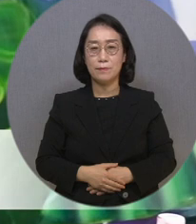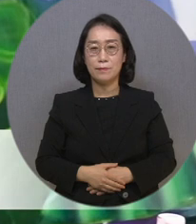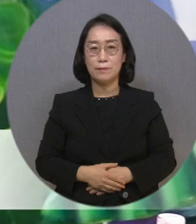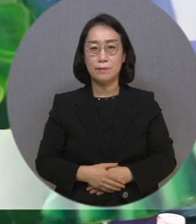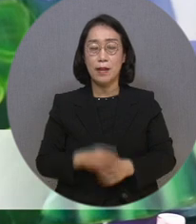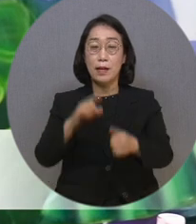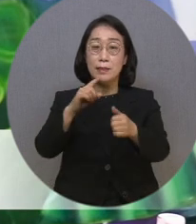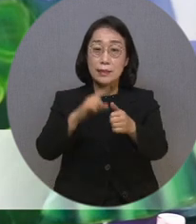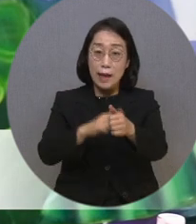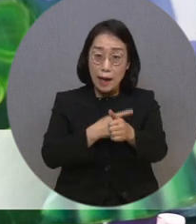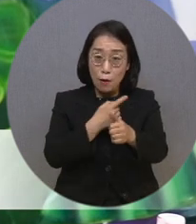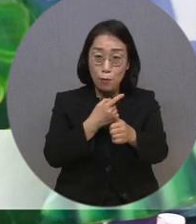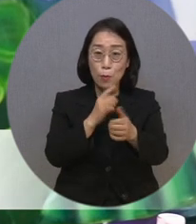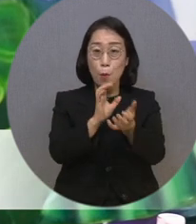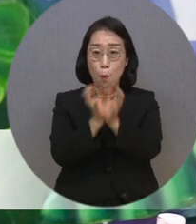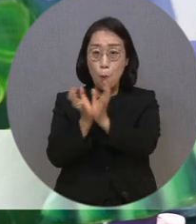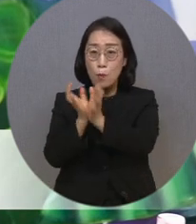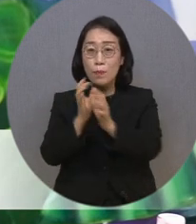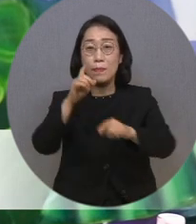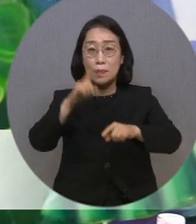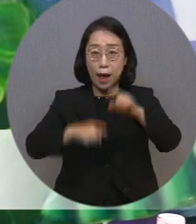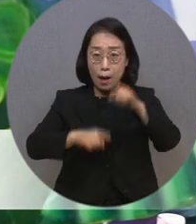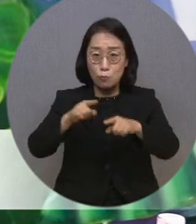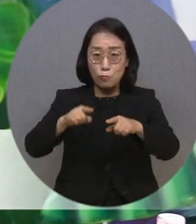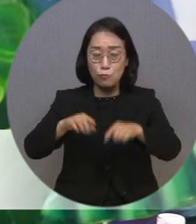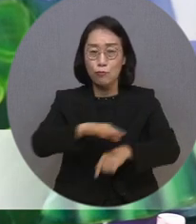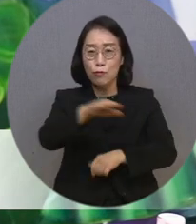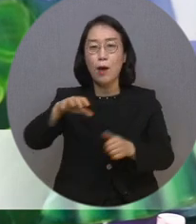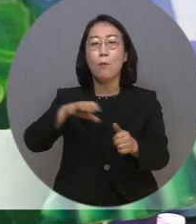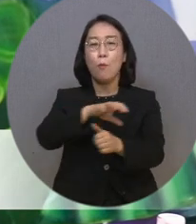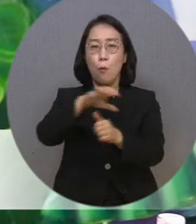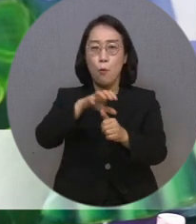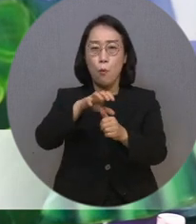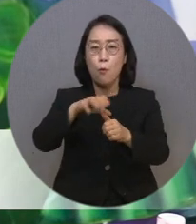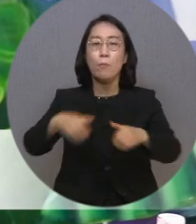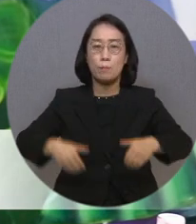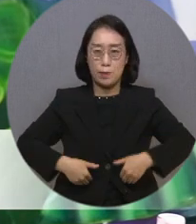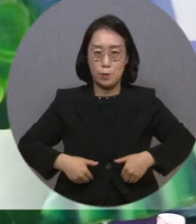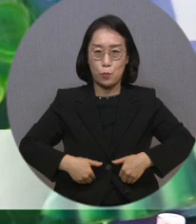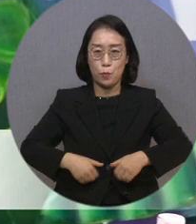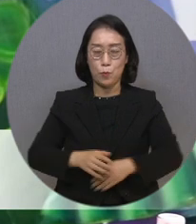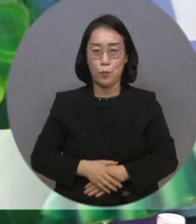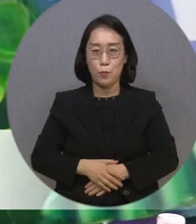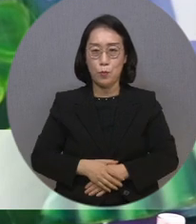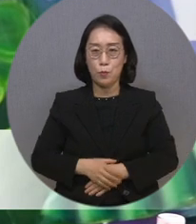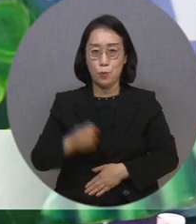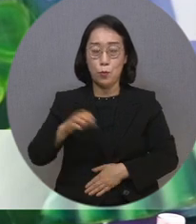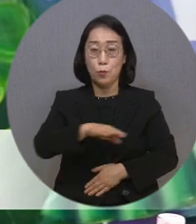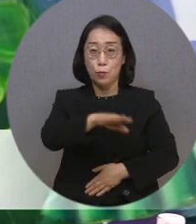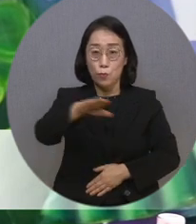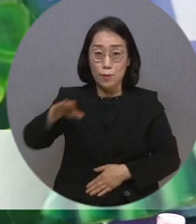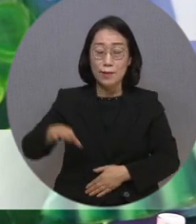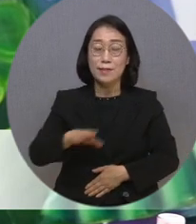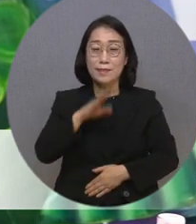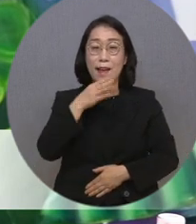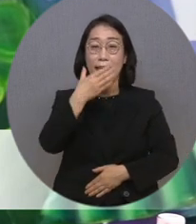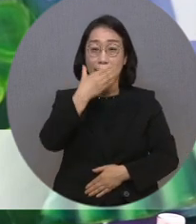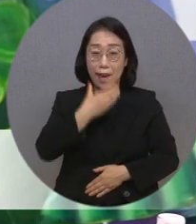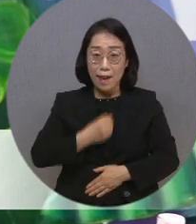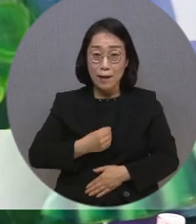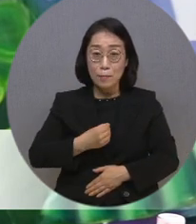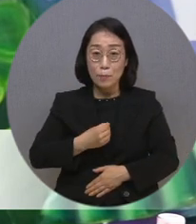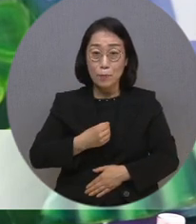자연이라고 하는 것은 우리가 보존해야 되는 것이고 또 그 우리가 진정한 행복을 느끼기